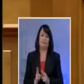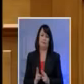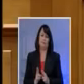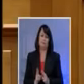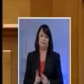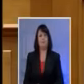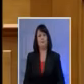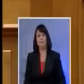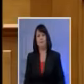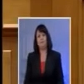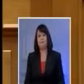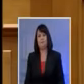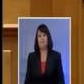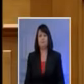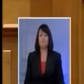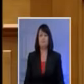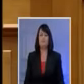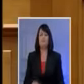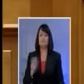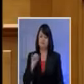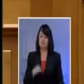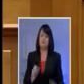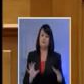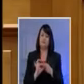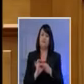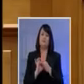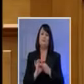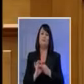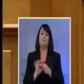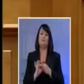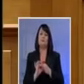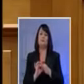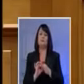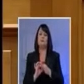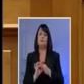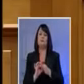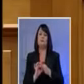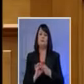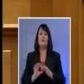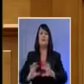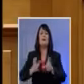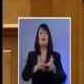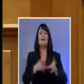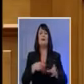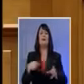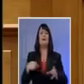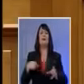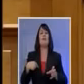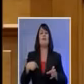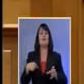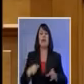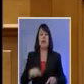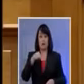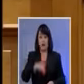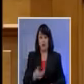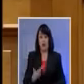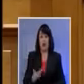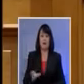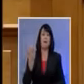Και σε απόλυτη ταύτιση και αγαστή συνεργασία με το μηντιακό κατεστημένο και τους καναλάρχες, παλιούς και